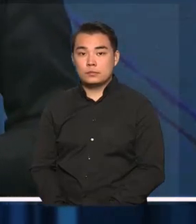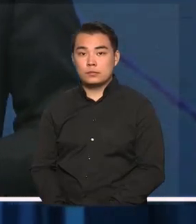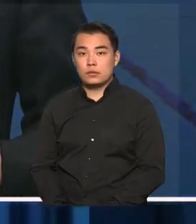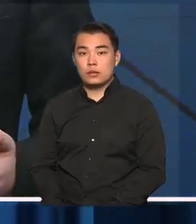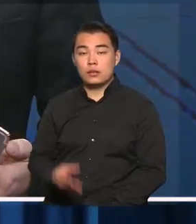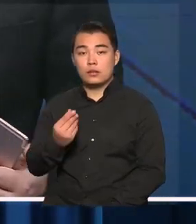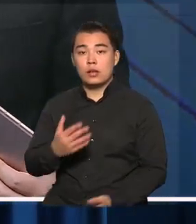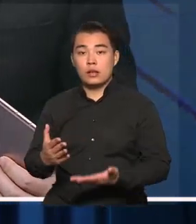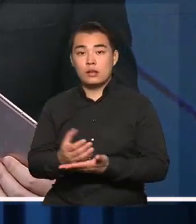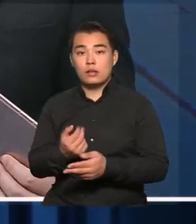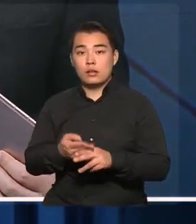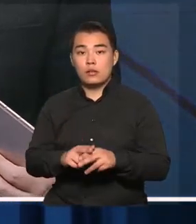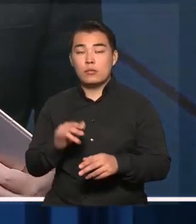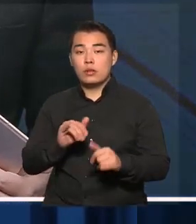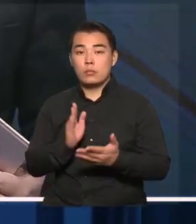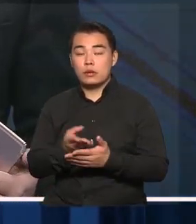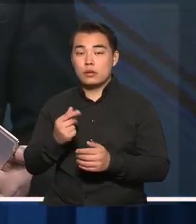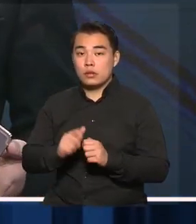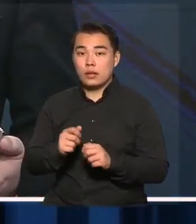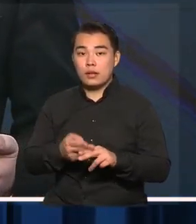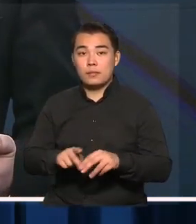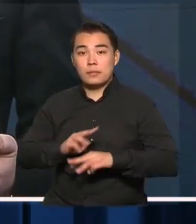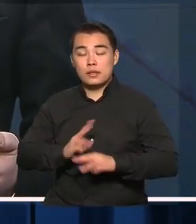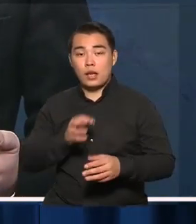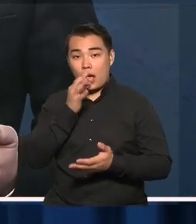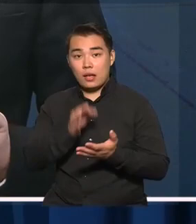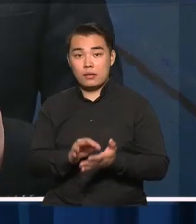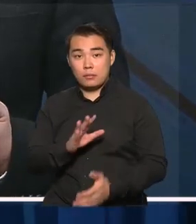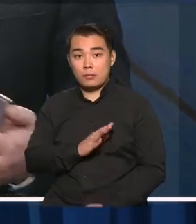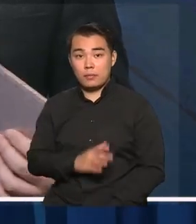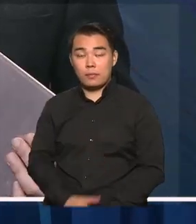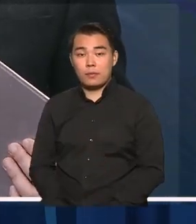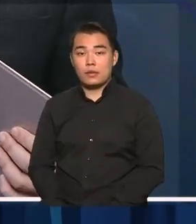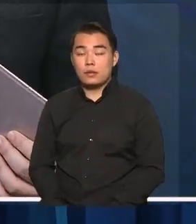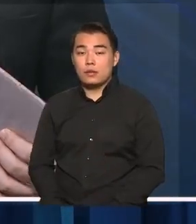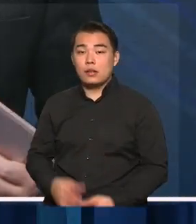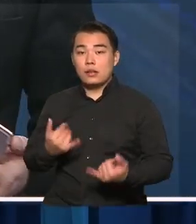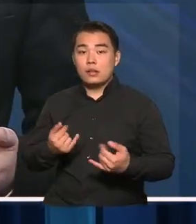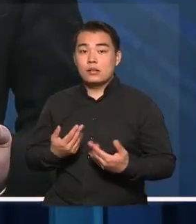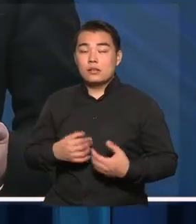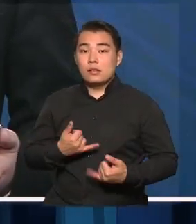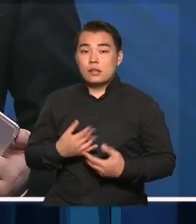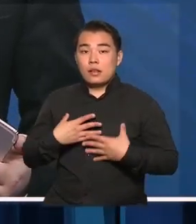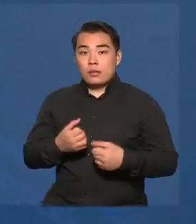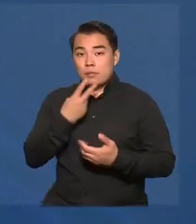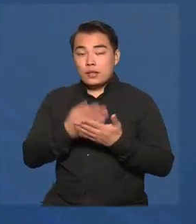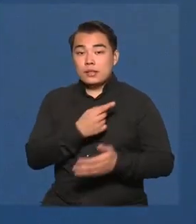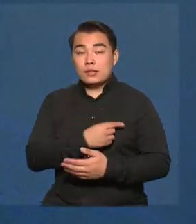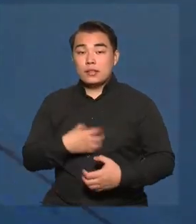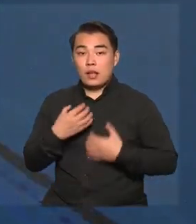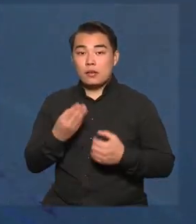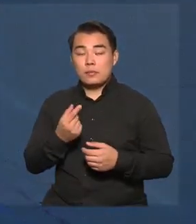Жұрттан жиналған жарна қалай жұмсалады? Бұл туралы министр айтты ма? Денсаулық сақтау саласына жұмсалатын ақша аз емес,